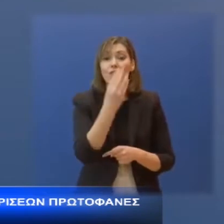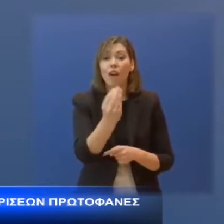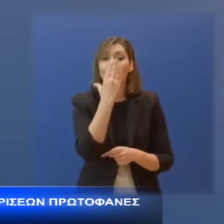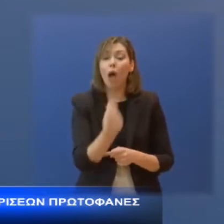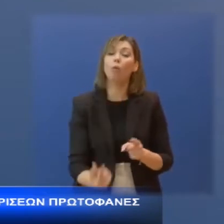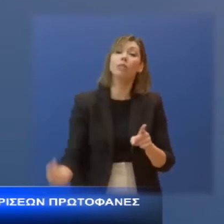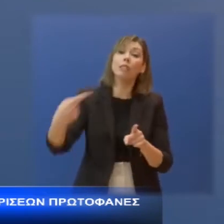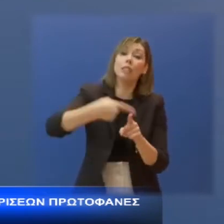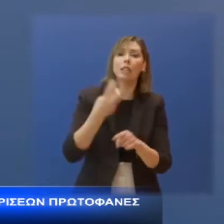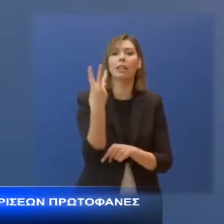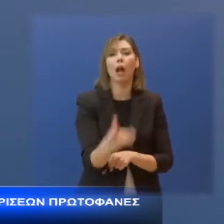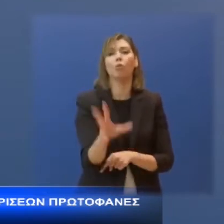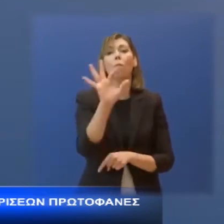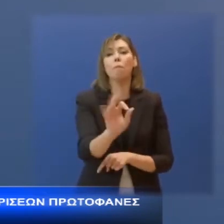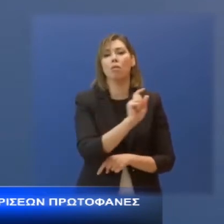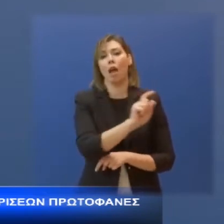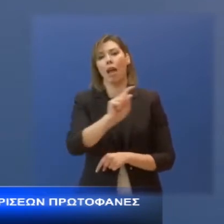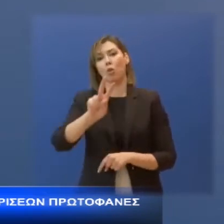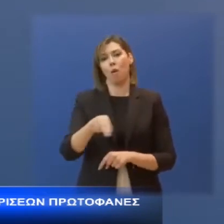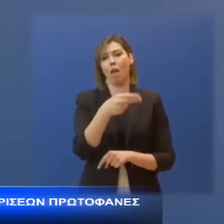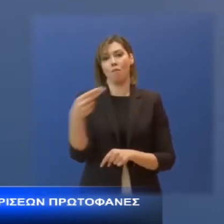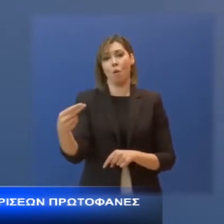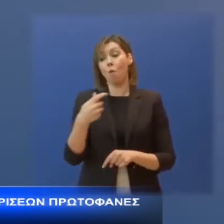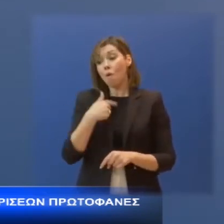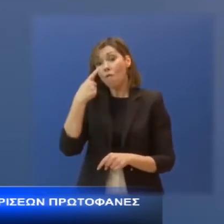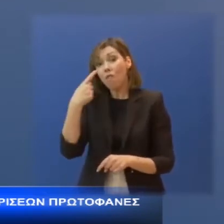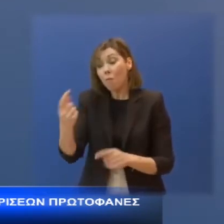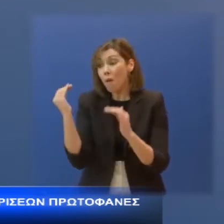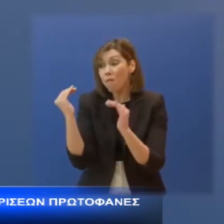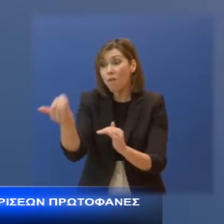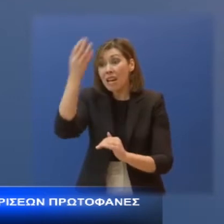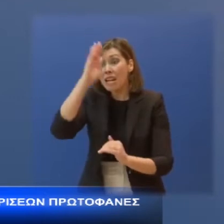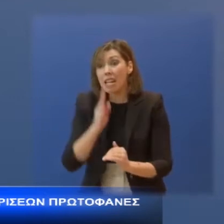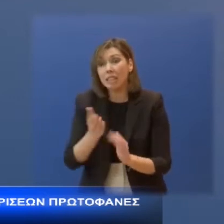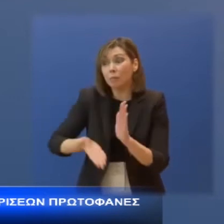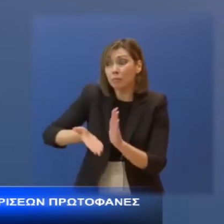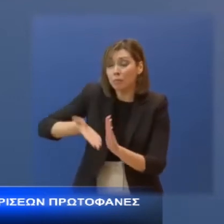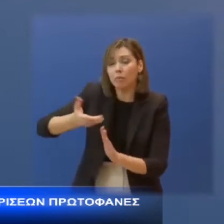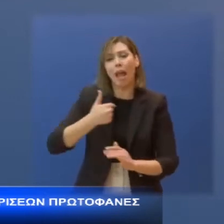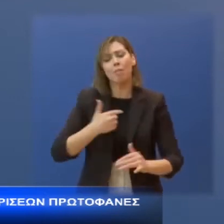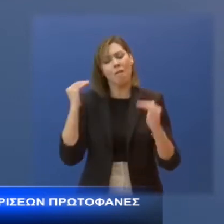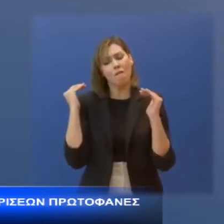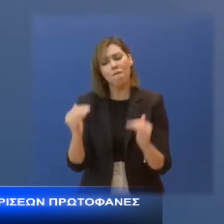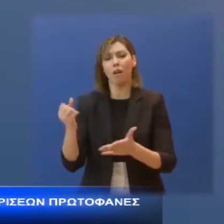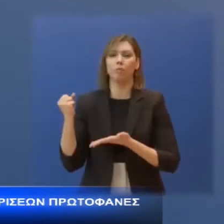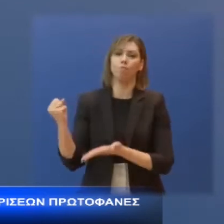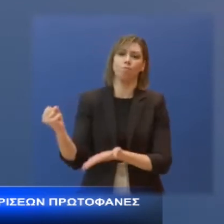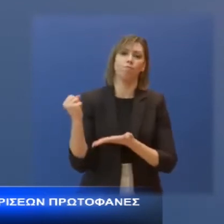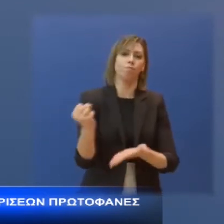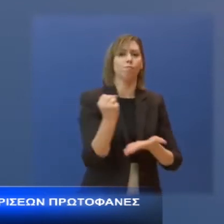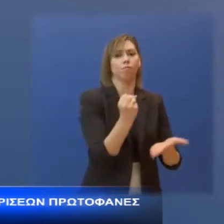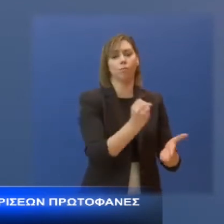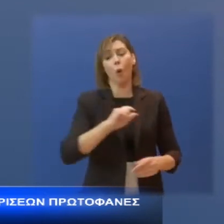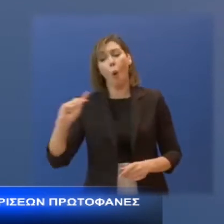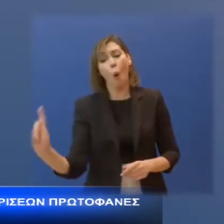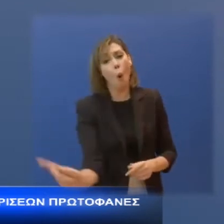Οι παρεμβάσεις θα συνεχιστούν όσο διαρκούν οι κρίσεις. Οι Ελληνίδες και οι Έλληνες να είναι βέβαιοι ότι το κράτος θα είναι δίπλα τους σε κάθε